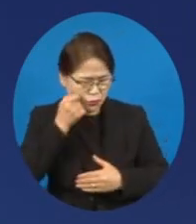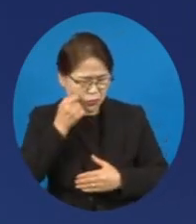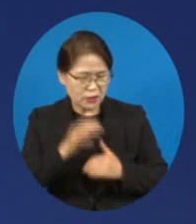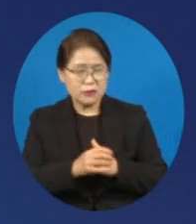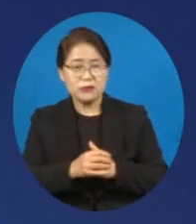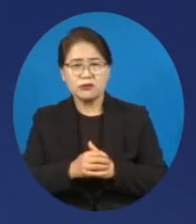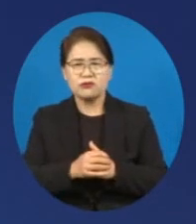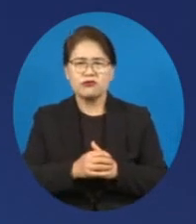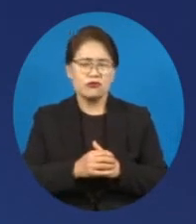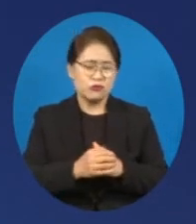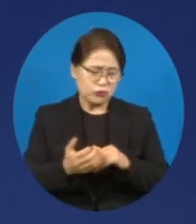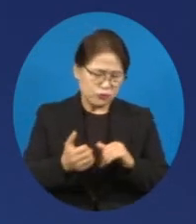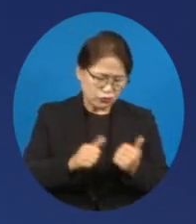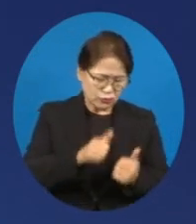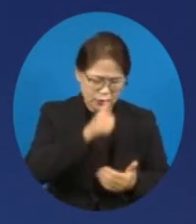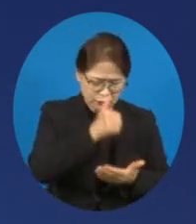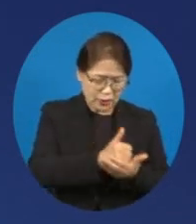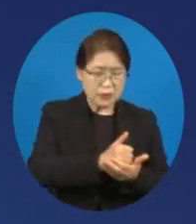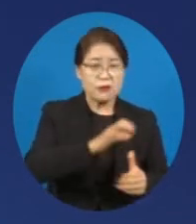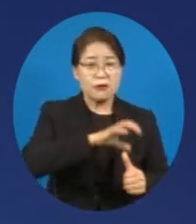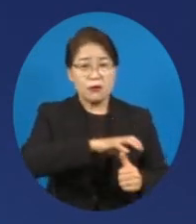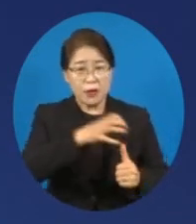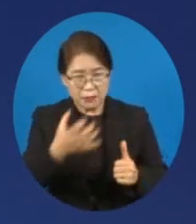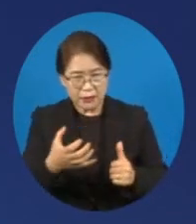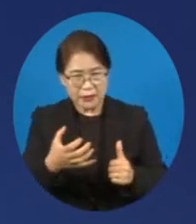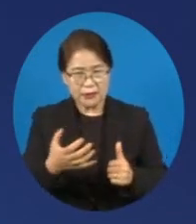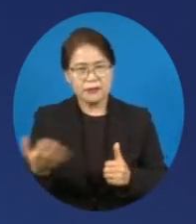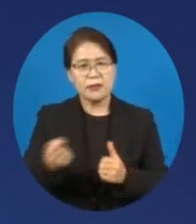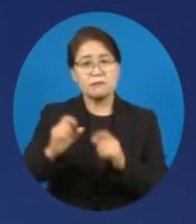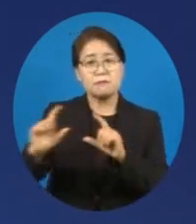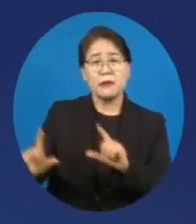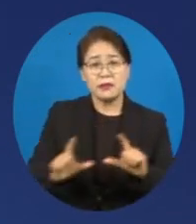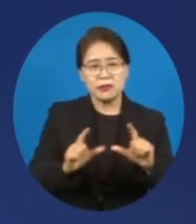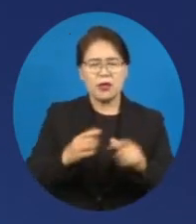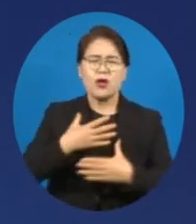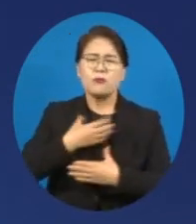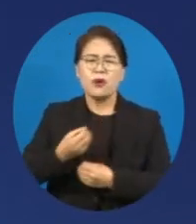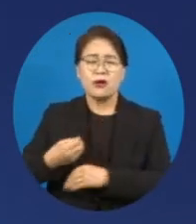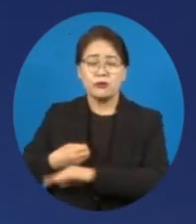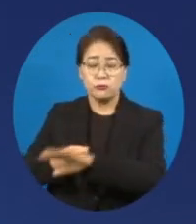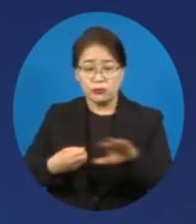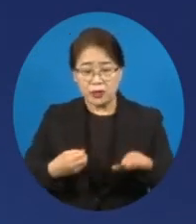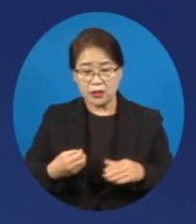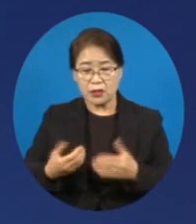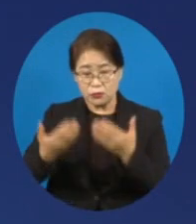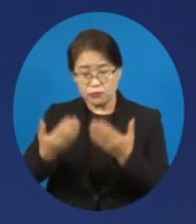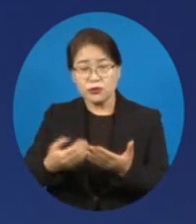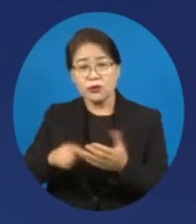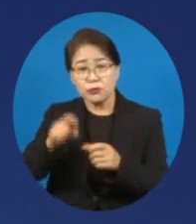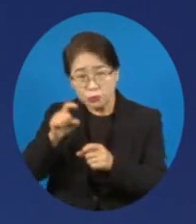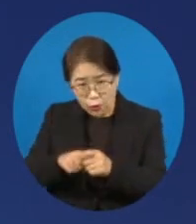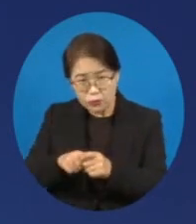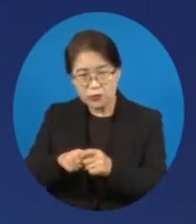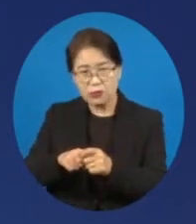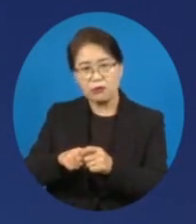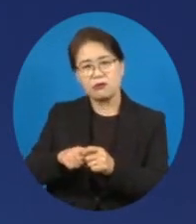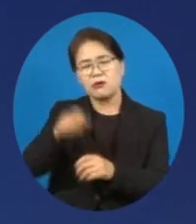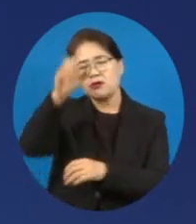죽음의 법에서 해방된 자만이 누릴 수 있는이 평안을 우리에게 주시기 위해서 예수님이